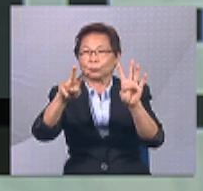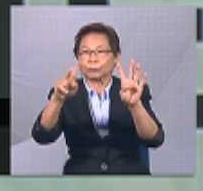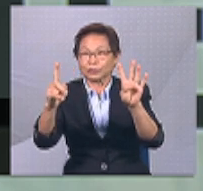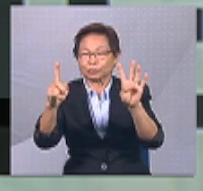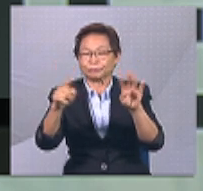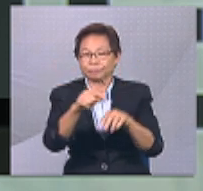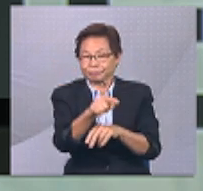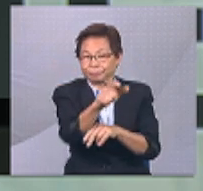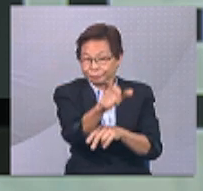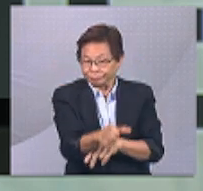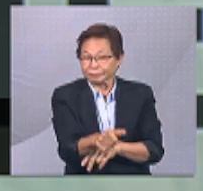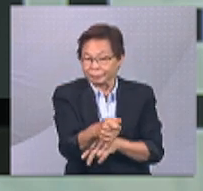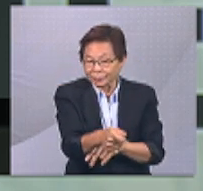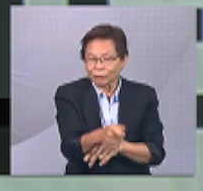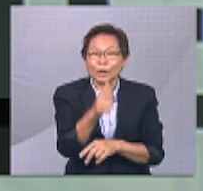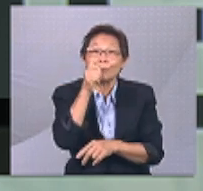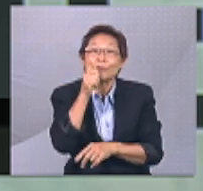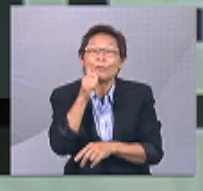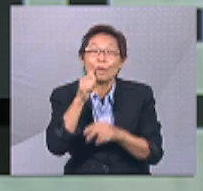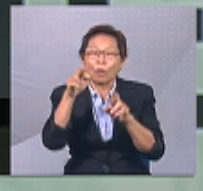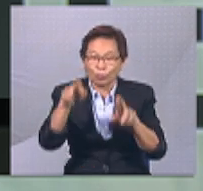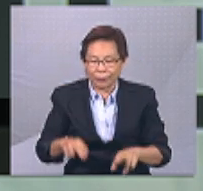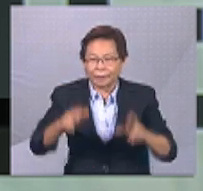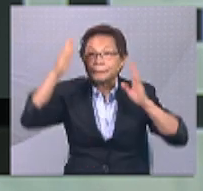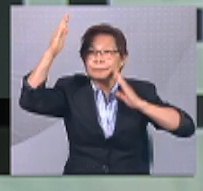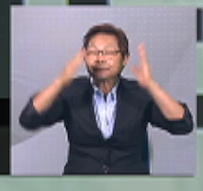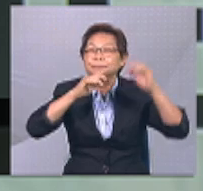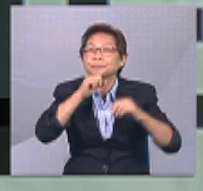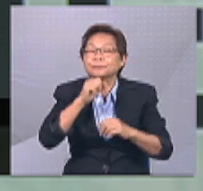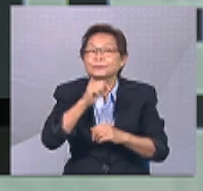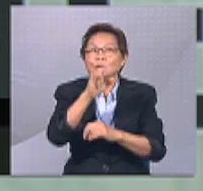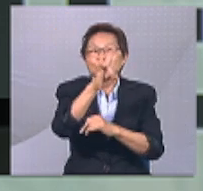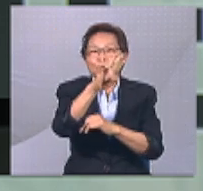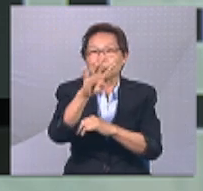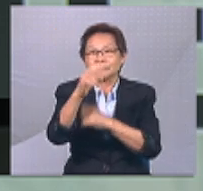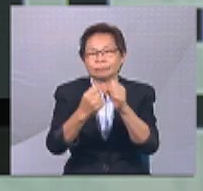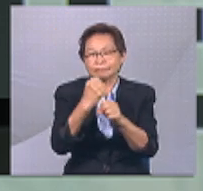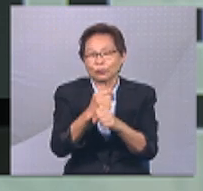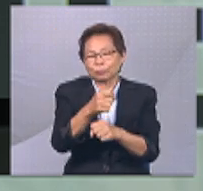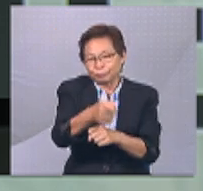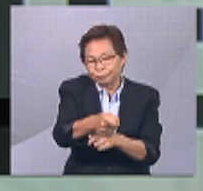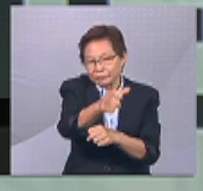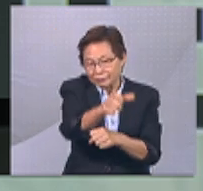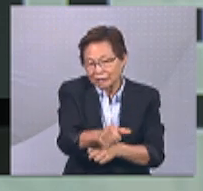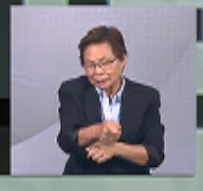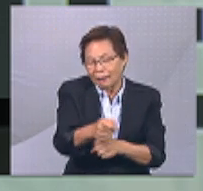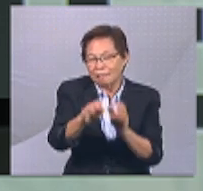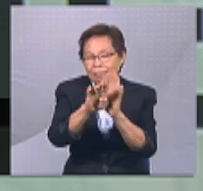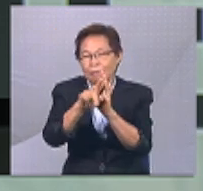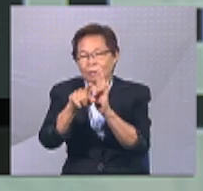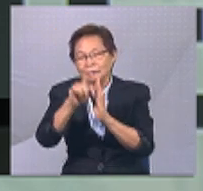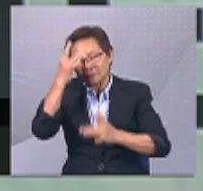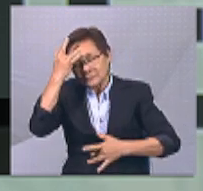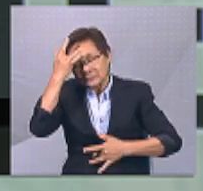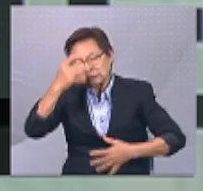4,521, merupakan perempuan warga negara Malaysia berumur 74 tahun dan mempunyai latar belakang